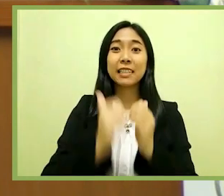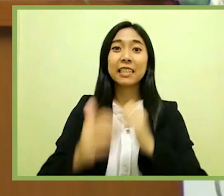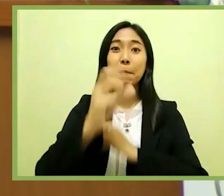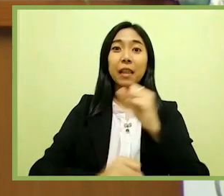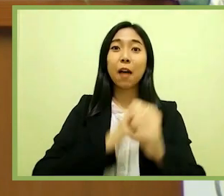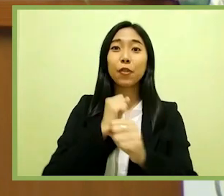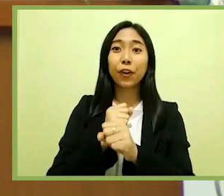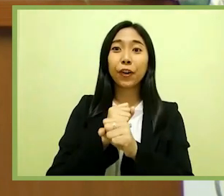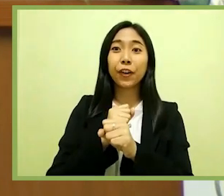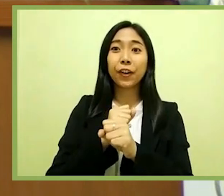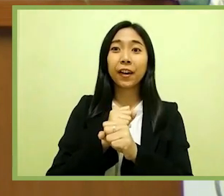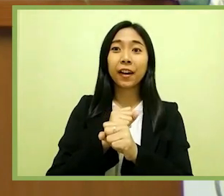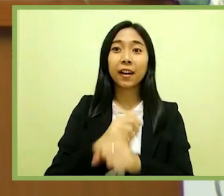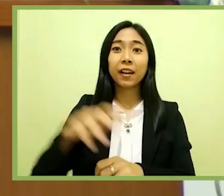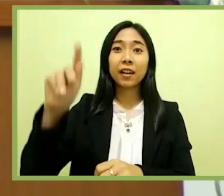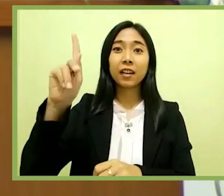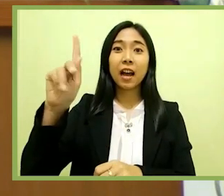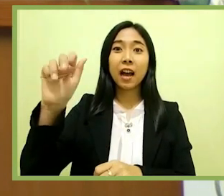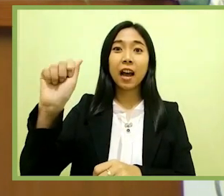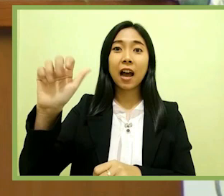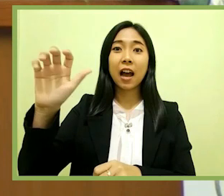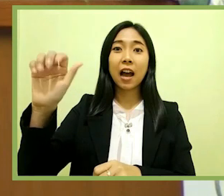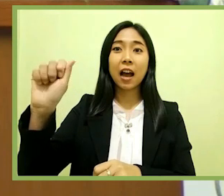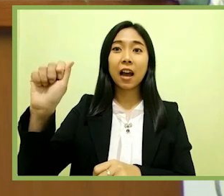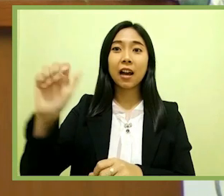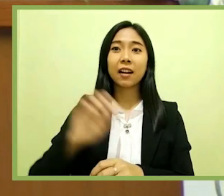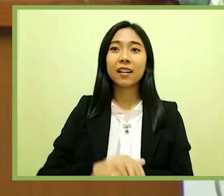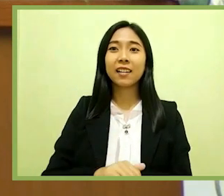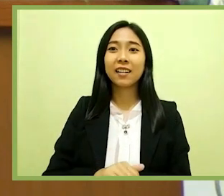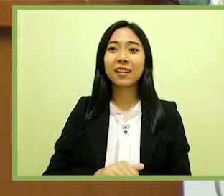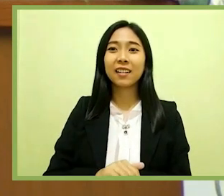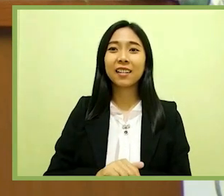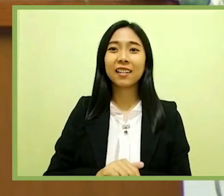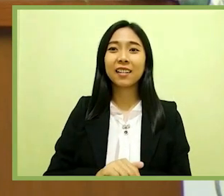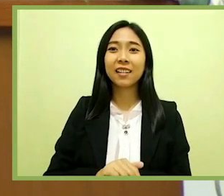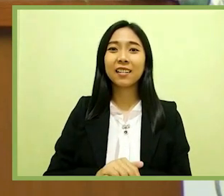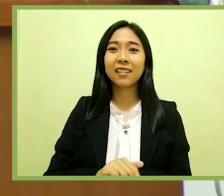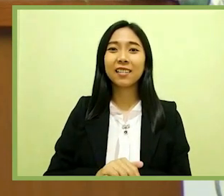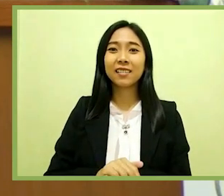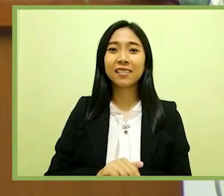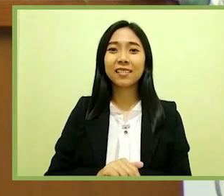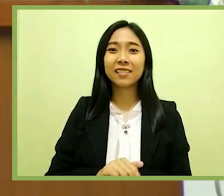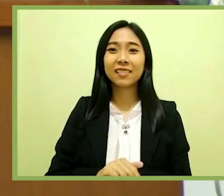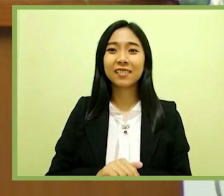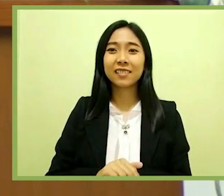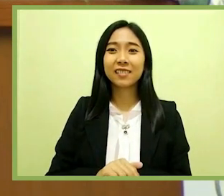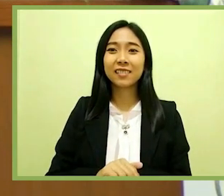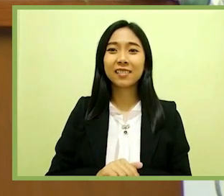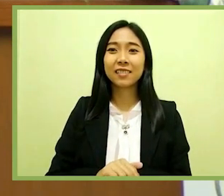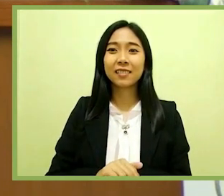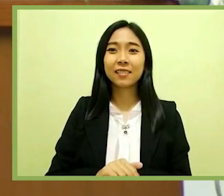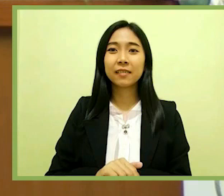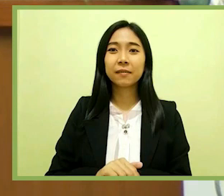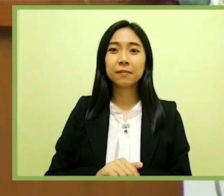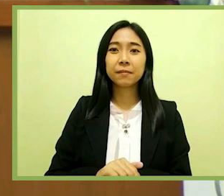dinamakan KAA, Konferensi Asep-Asep. Saudara, menarik bahwa